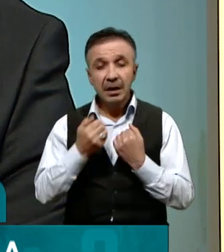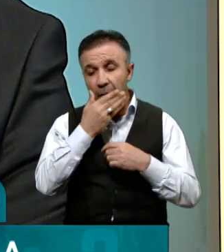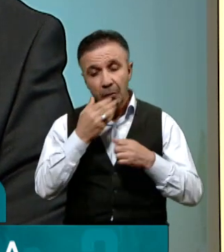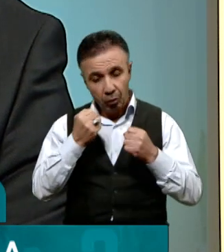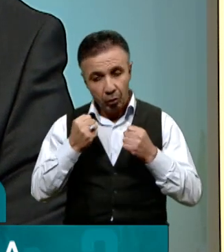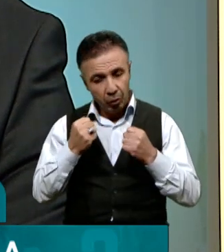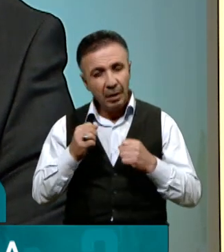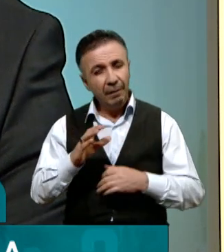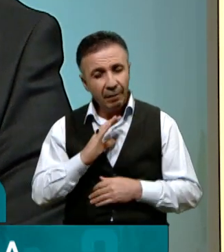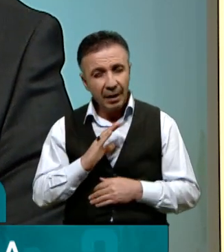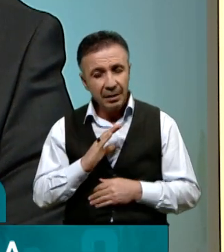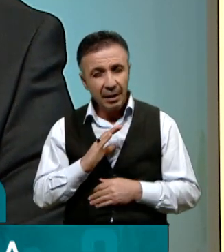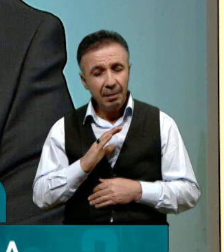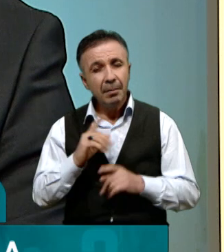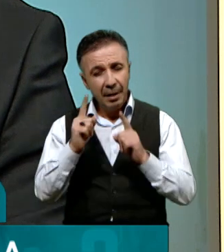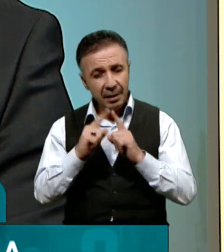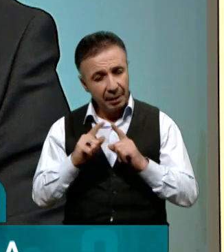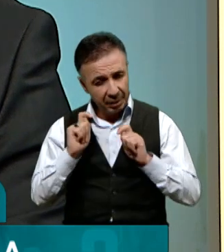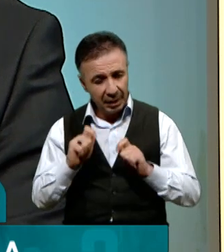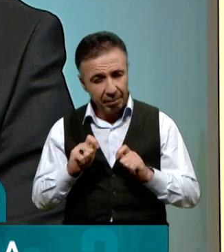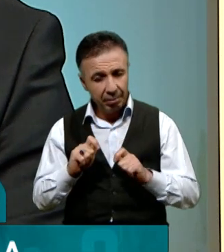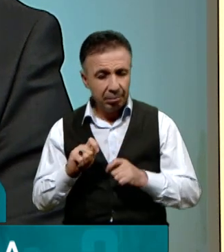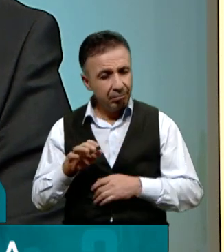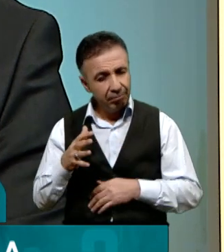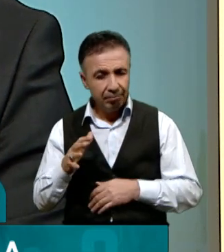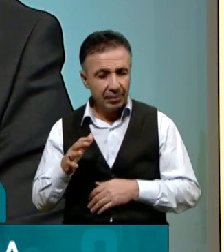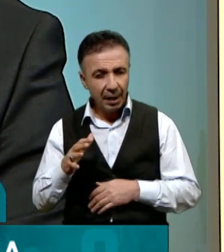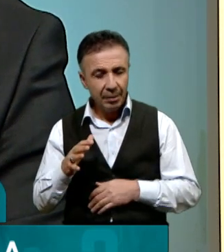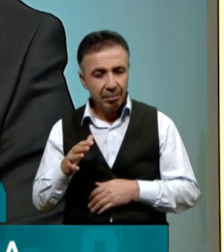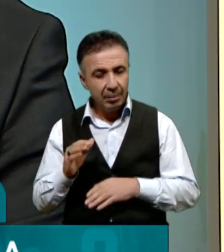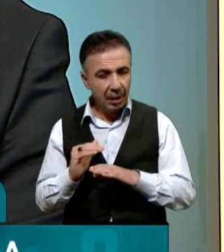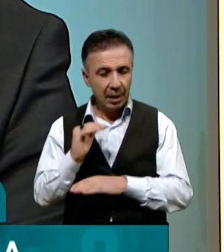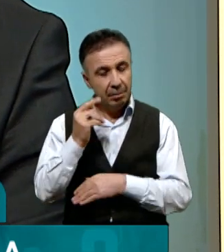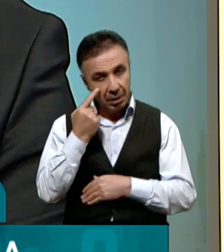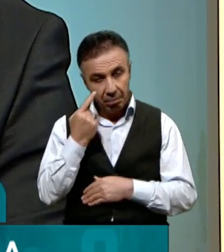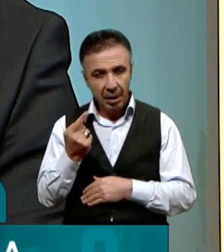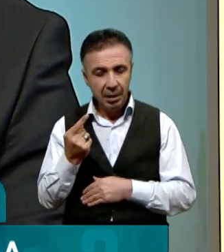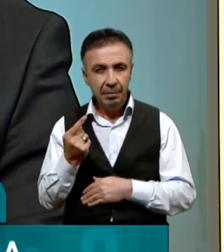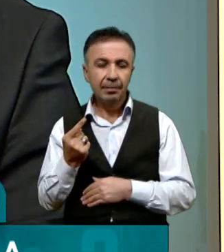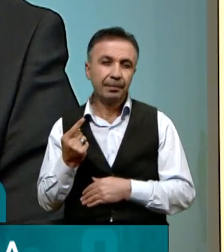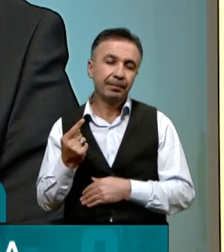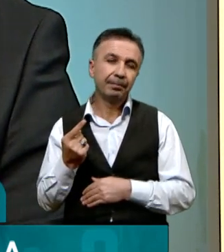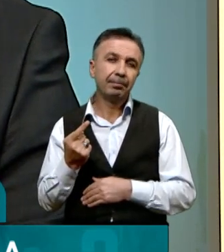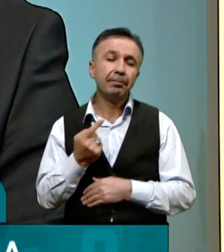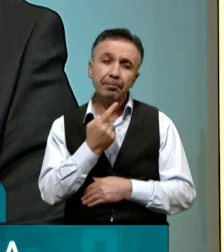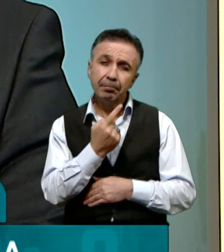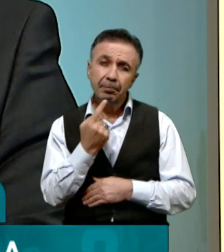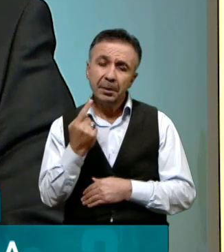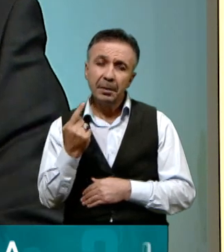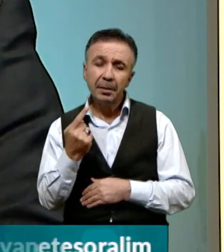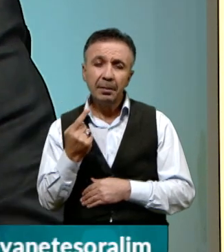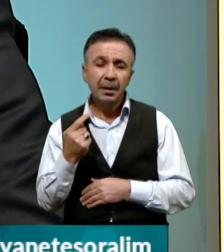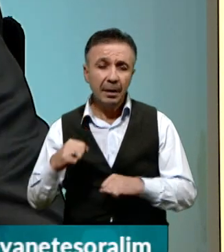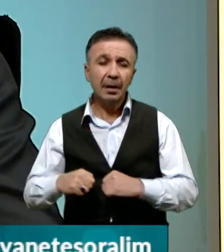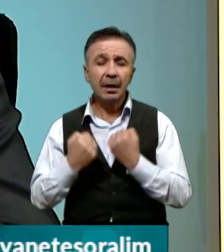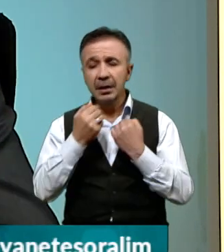onun hesabını yaparım bilmiyorsam. Az çok tahmin ederim, hayatımı şöyle gözden geçiririm. Ne yaparım? Onları. İnsan bilir kendini.